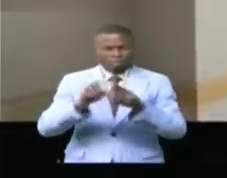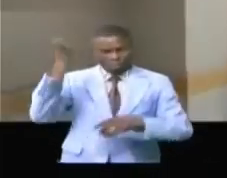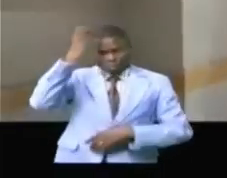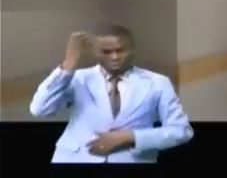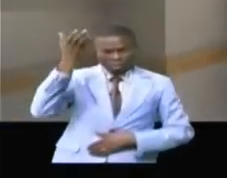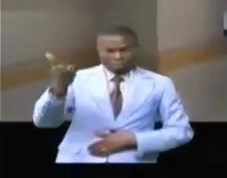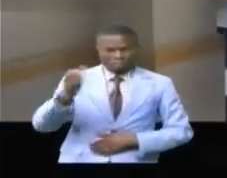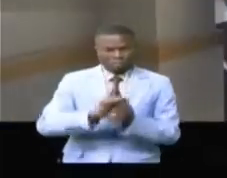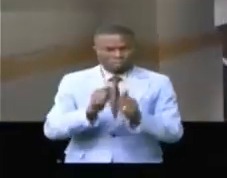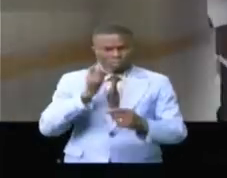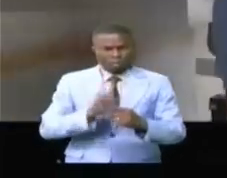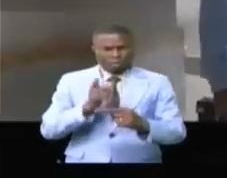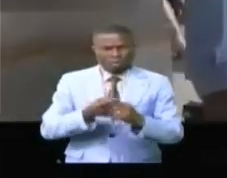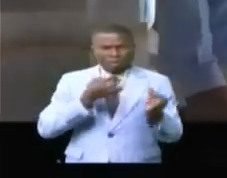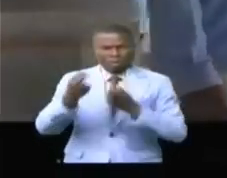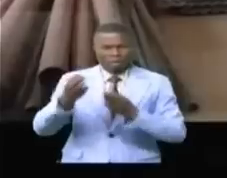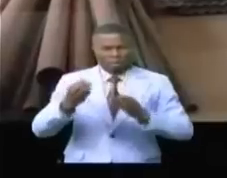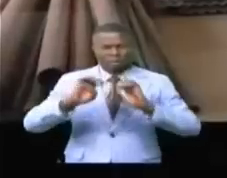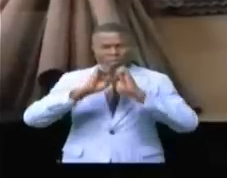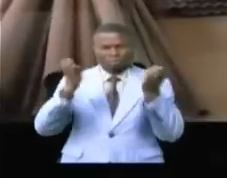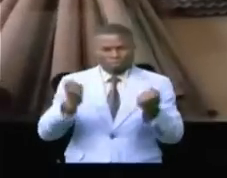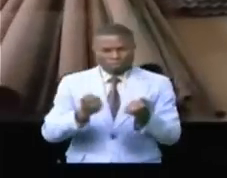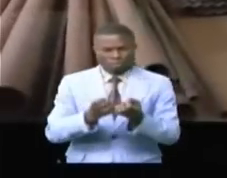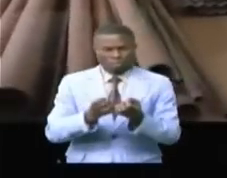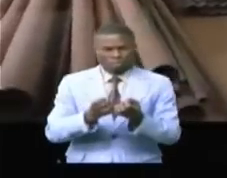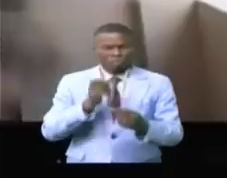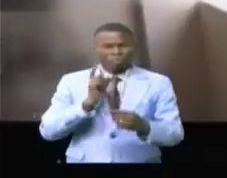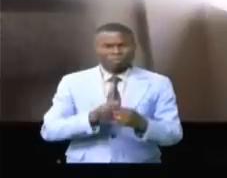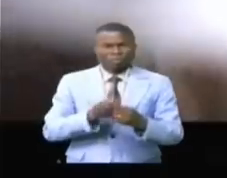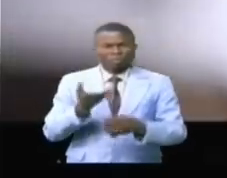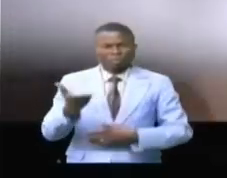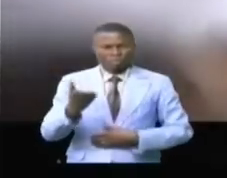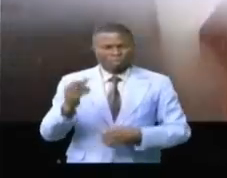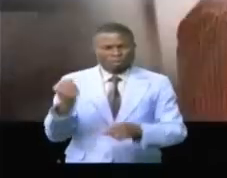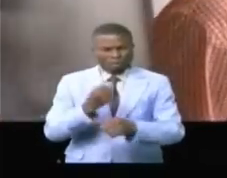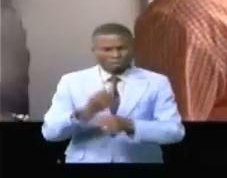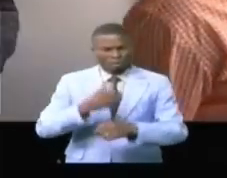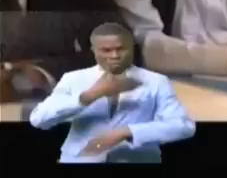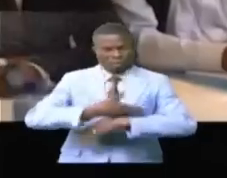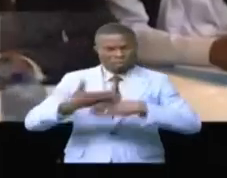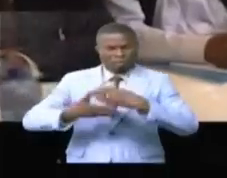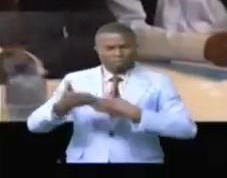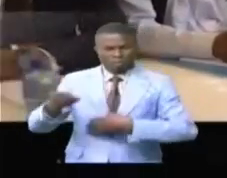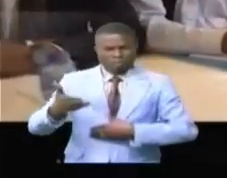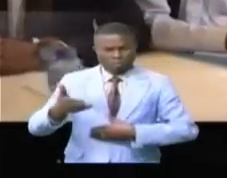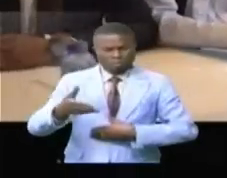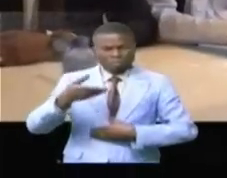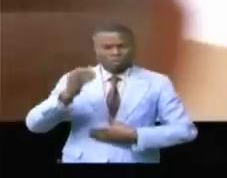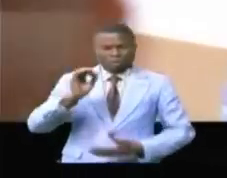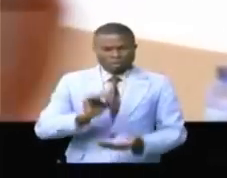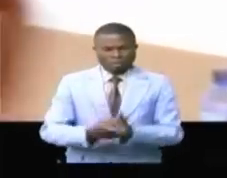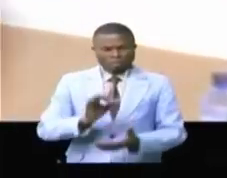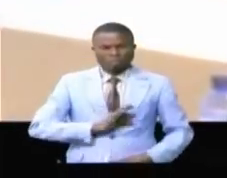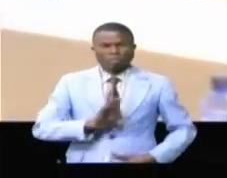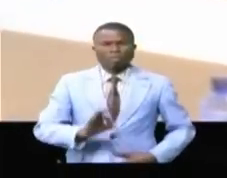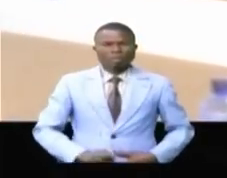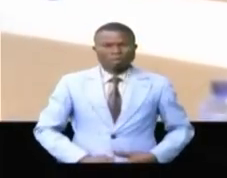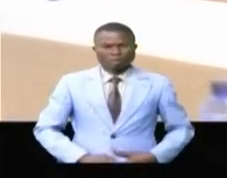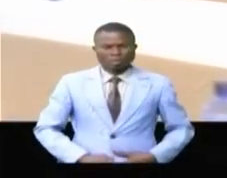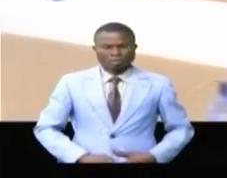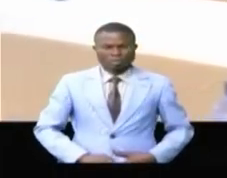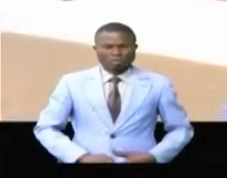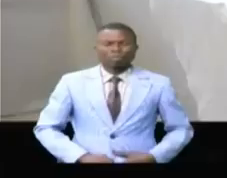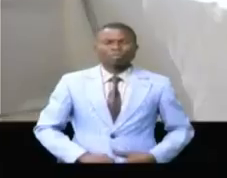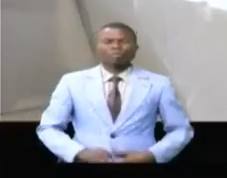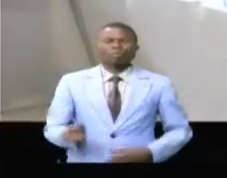Des difficultés exposées par l'entreprise Best Building Company qui exécute les travaux, la première dame de la République a improvisé